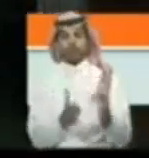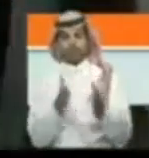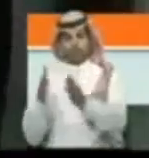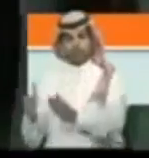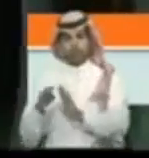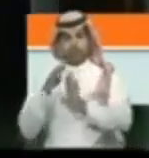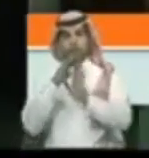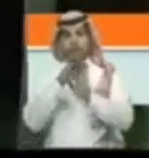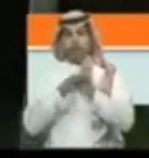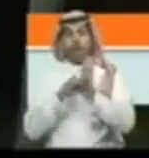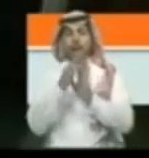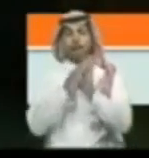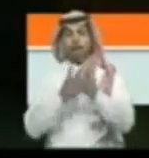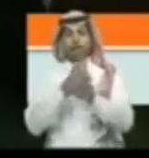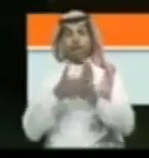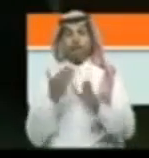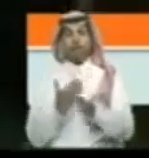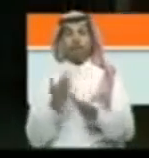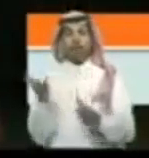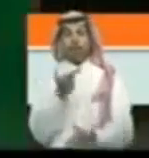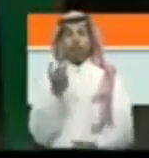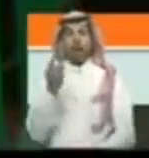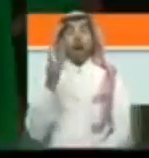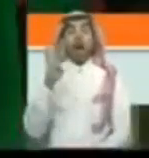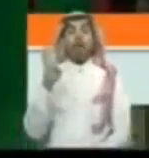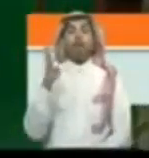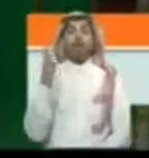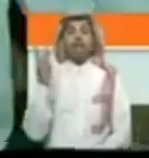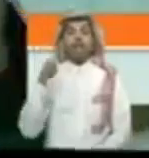وأوضح برنامج سكني أن